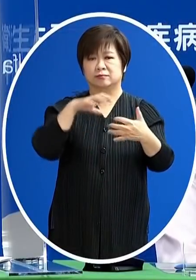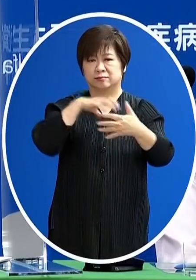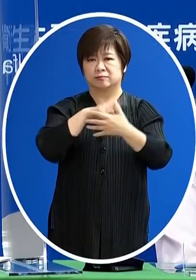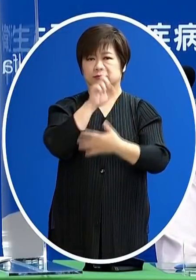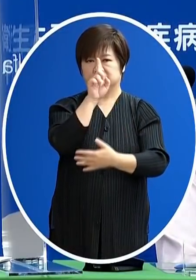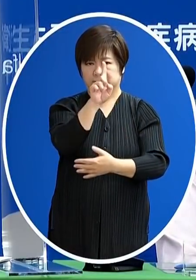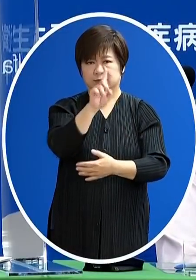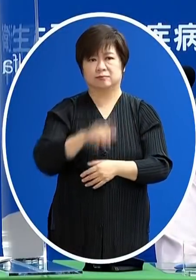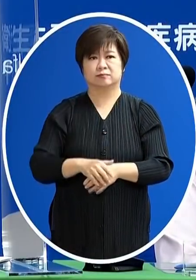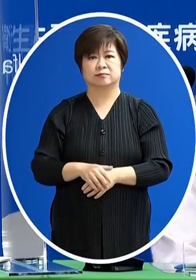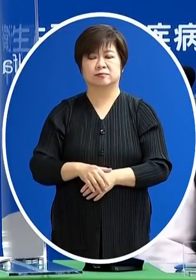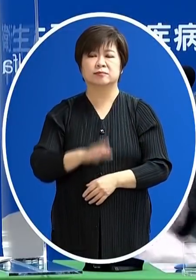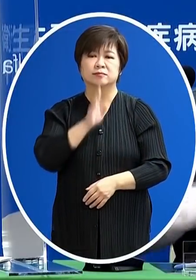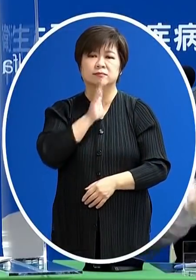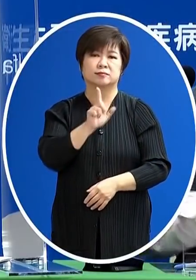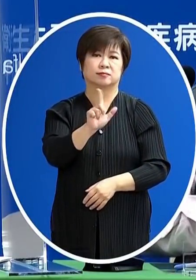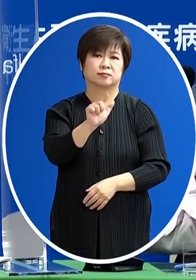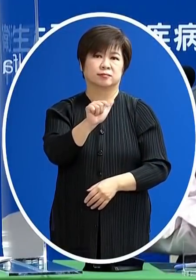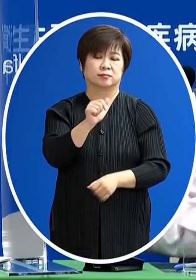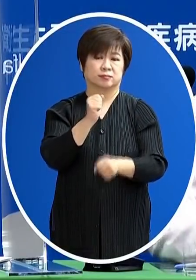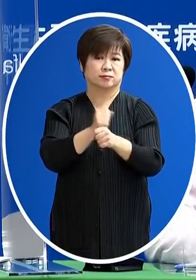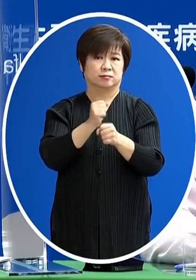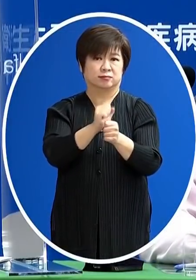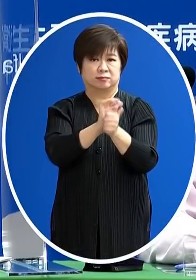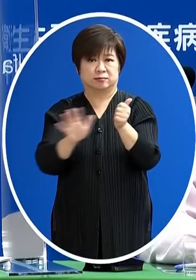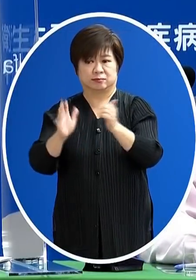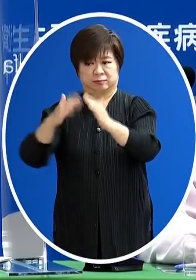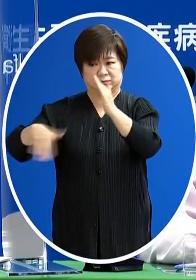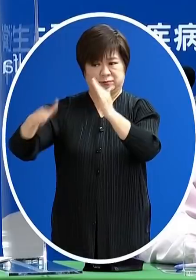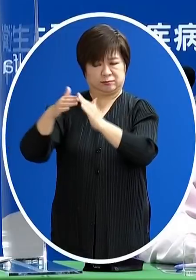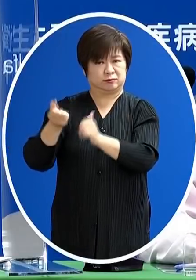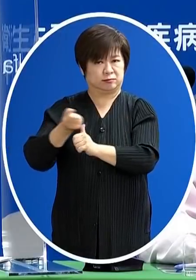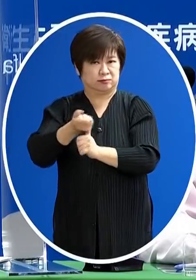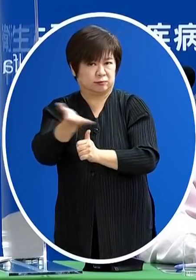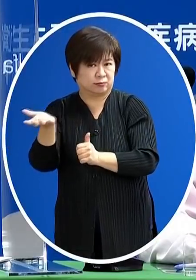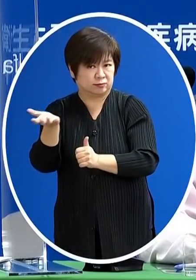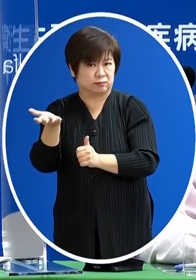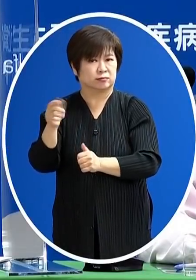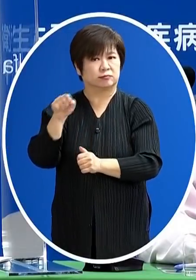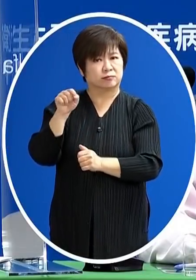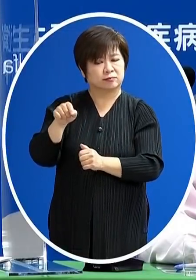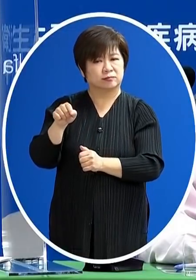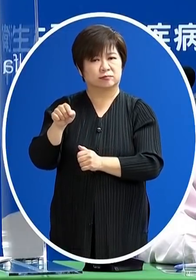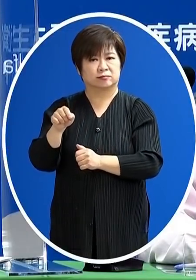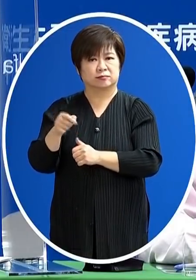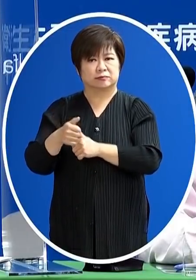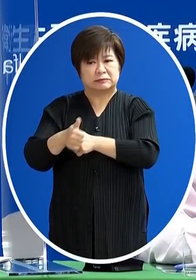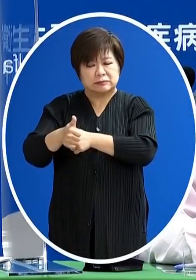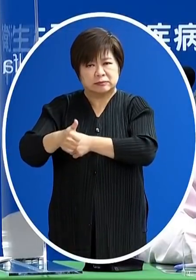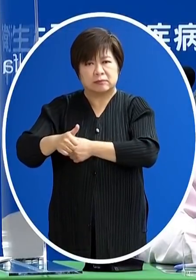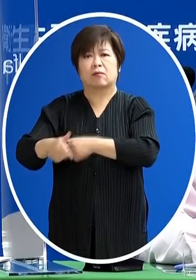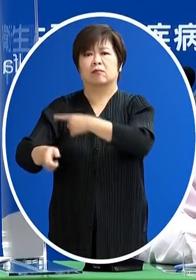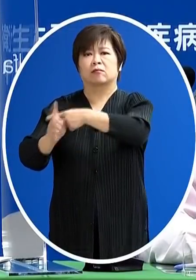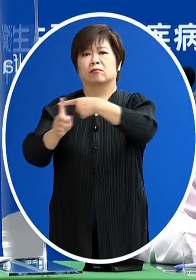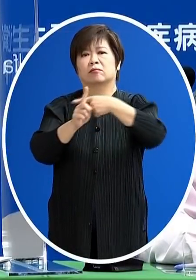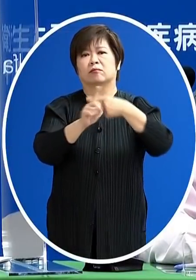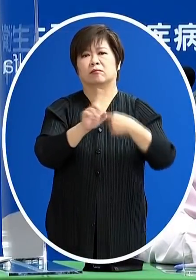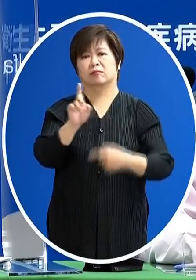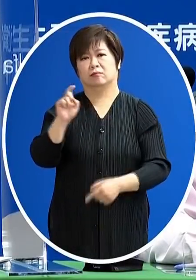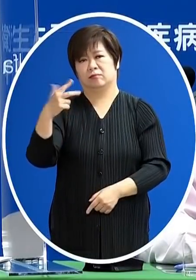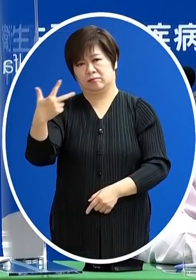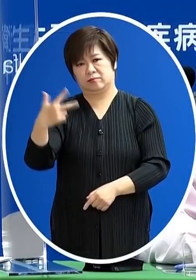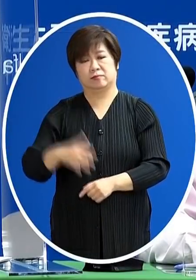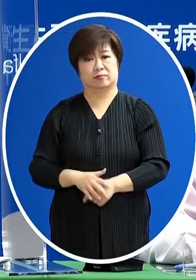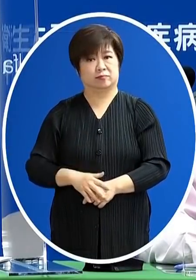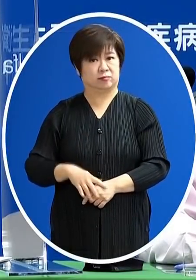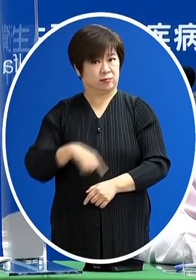的老师，所以校园有一些群聚，所以这个群聚现在今天增加了17人，那大家